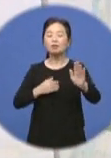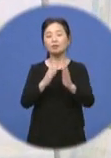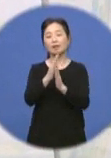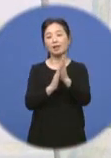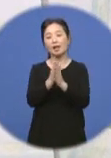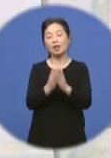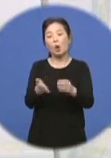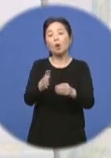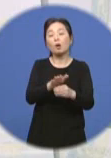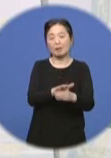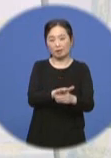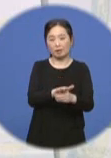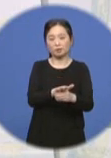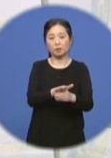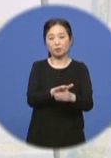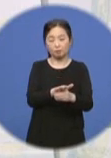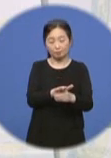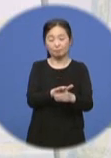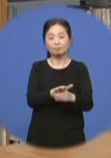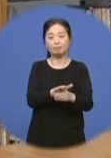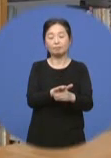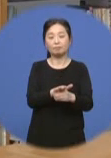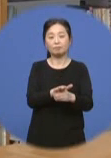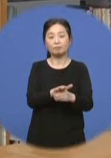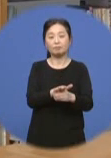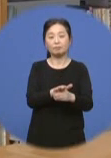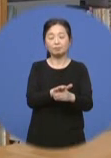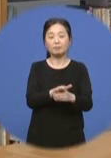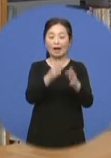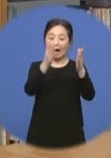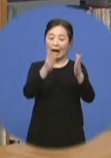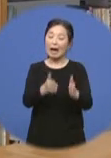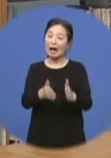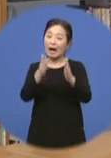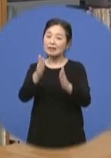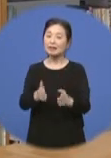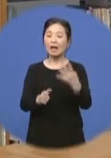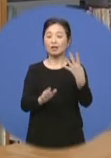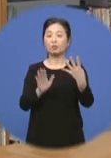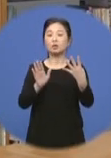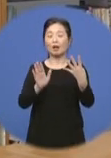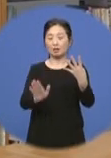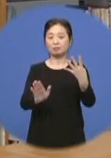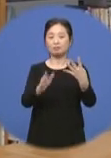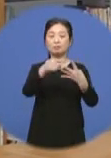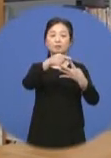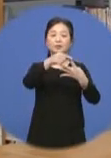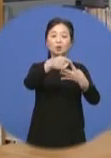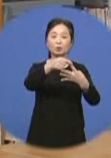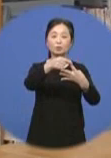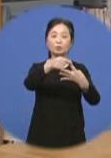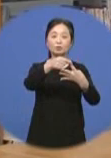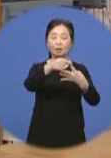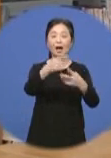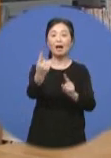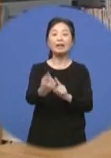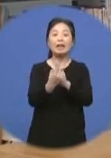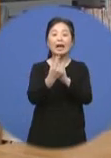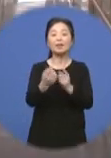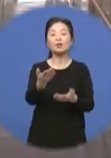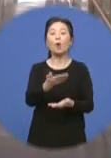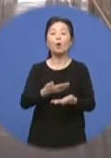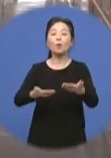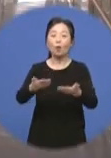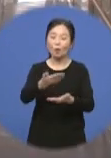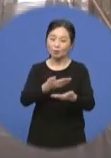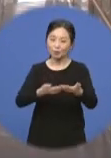体的には4つの柱で授業を実施しておりまして、まず1つ目に出会いと交流